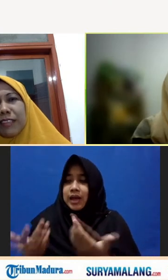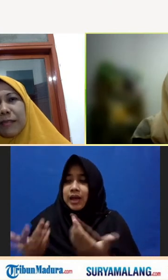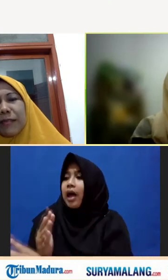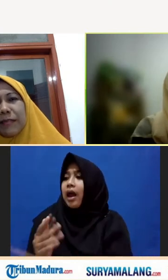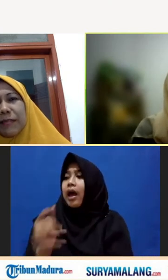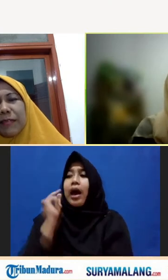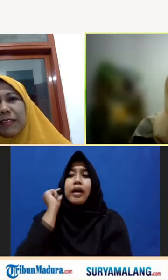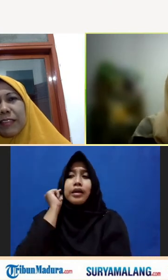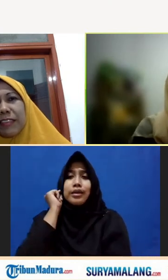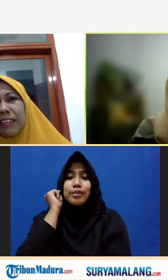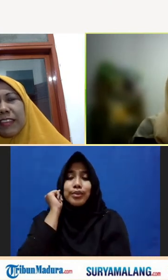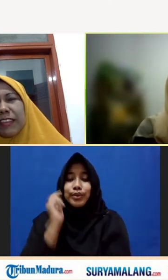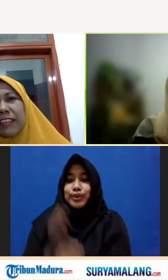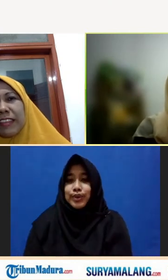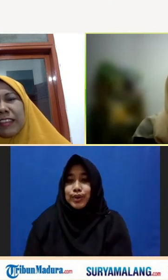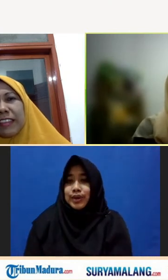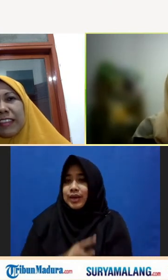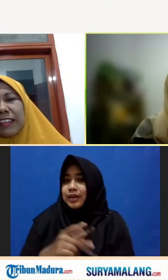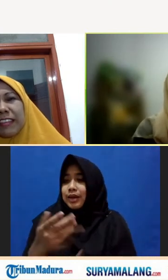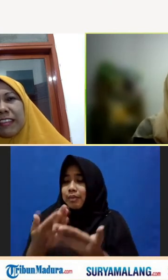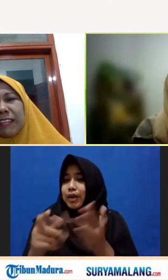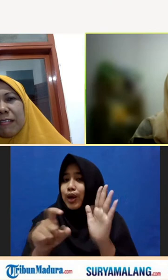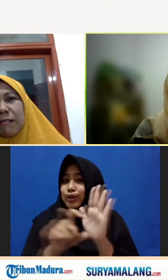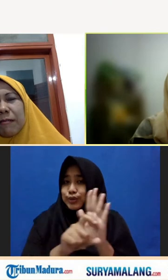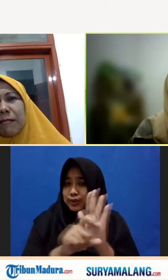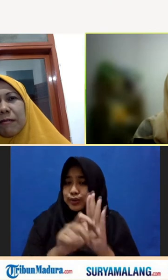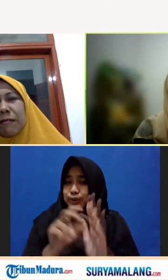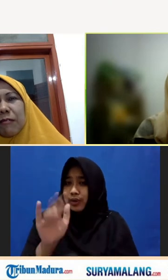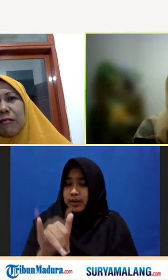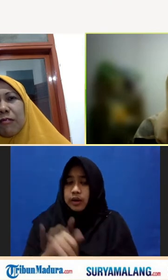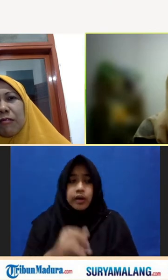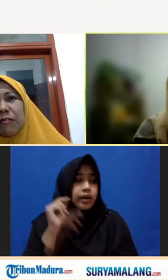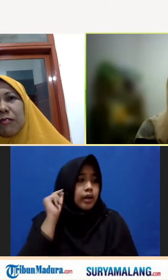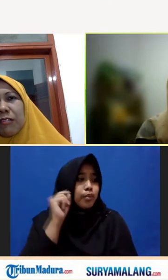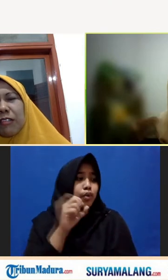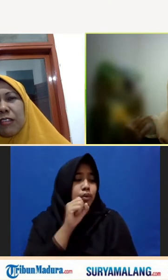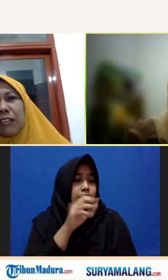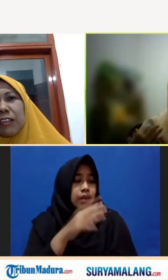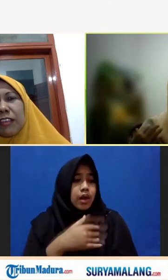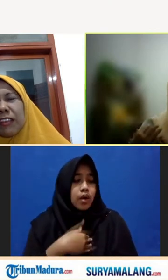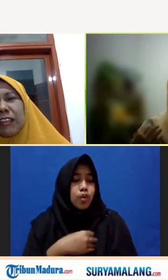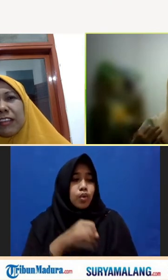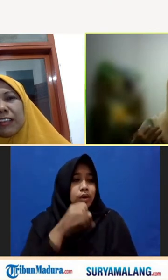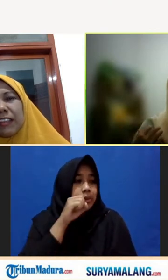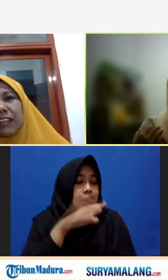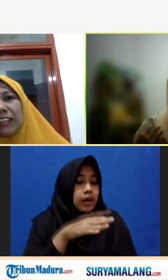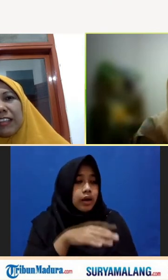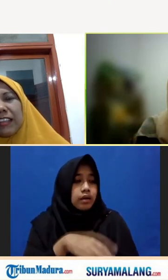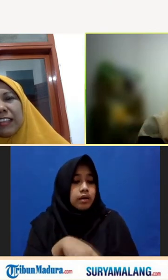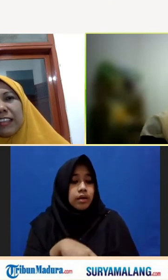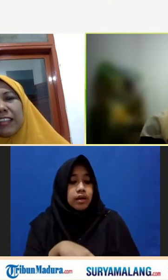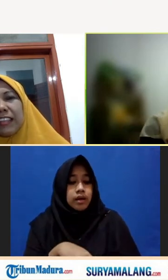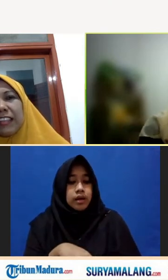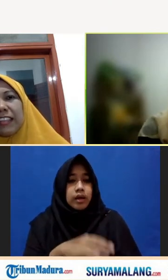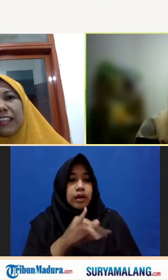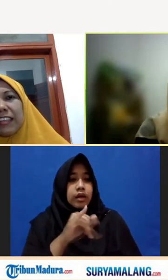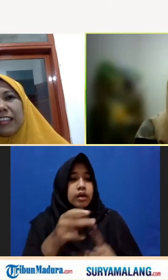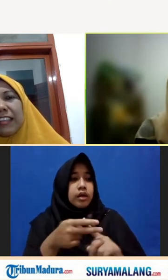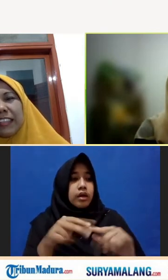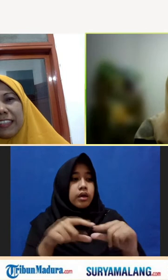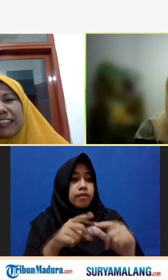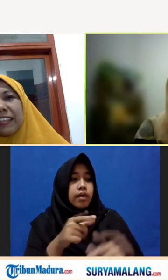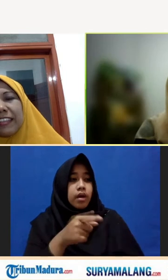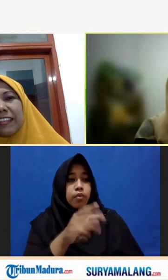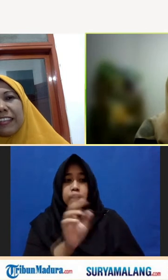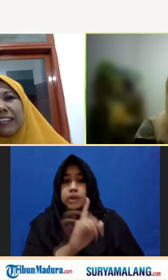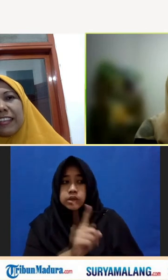Oh, gitu. Jadi kita kasih contoh ya, seumpama ibu bilang, aku seumpama diberitahu nih sama orang tuaku, Iva kamu jangan baca komik ya.